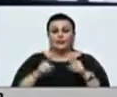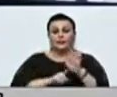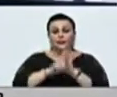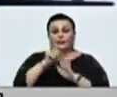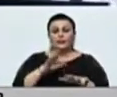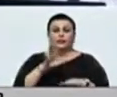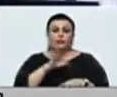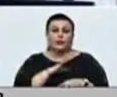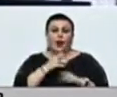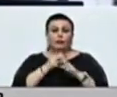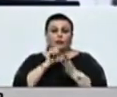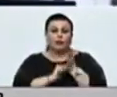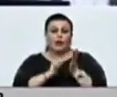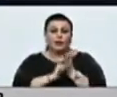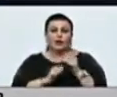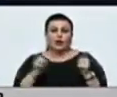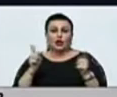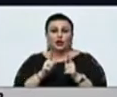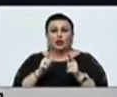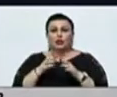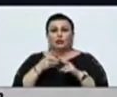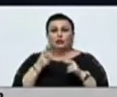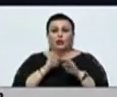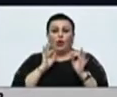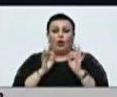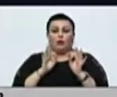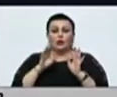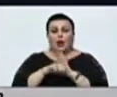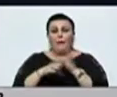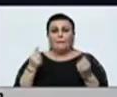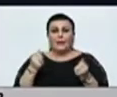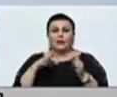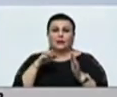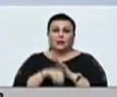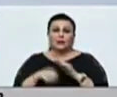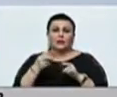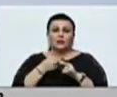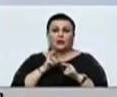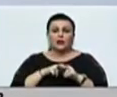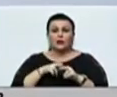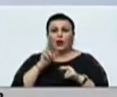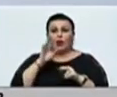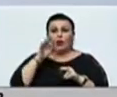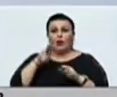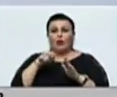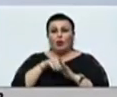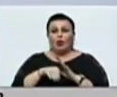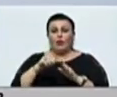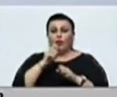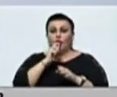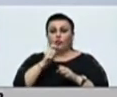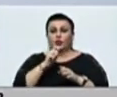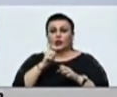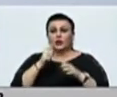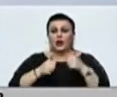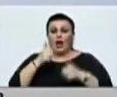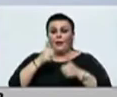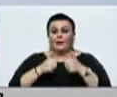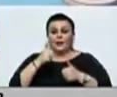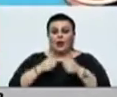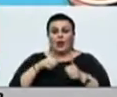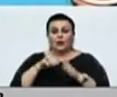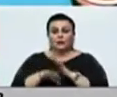verilib. Bu məqsədlə kiçik və orta biznesin inkişaf agentliyi tərəfindən KOP subyektləri arasında müsabiqə elan edilib.